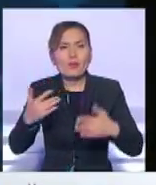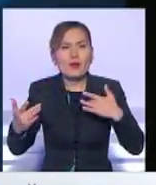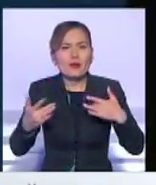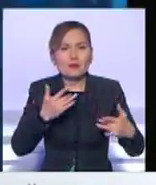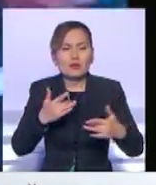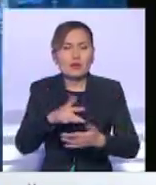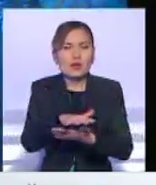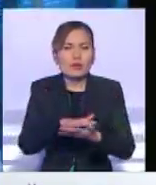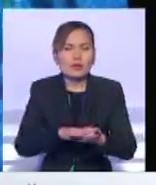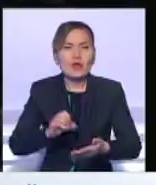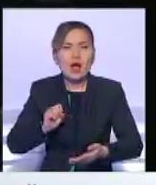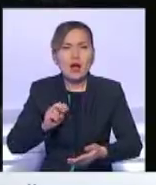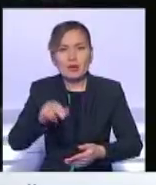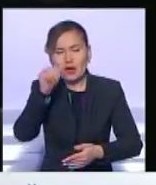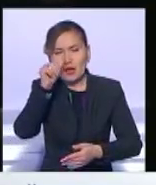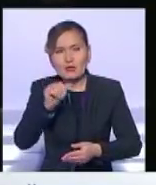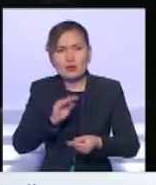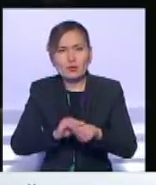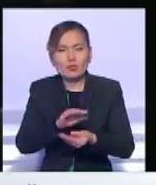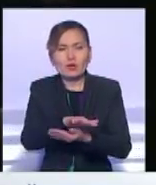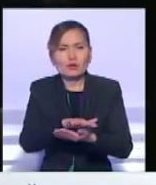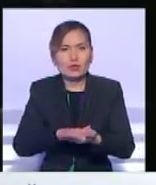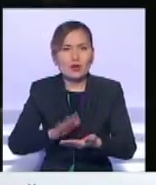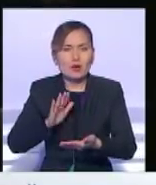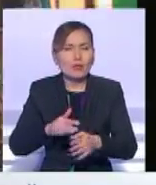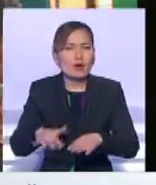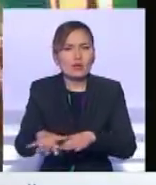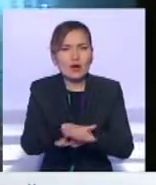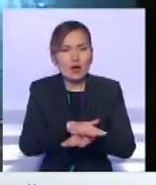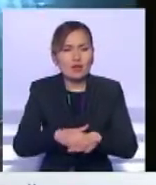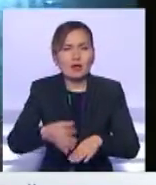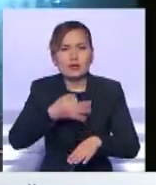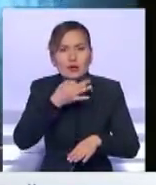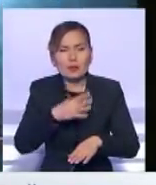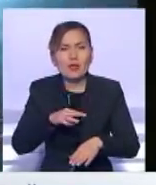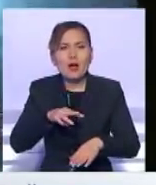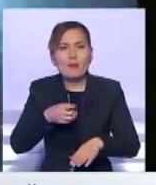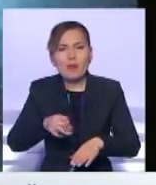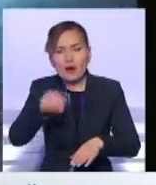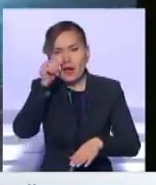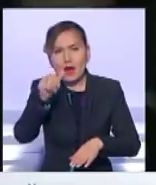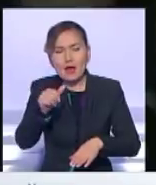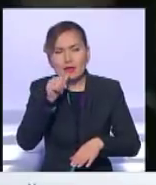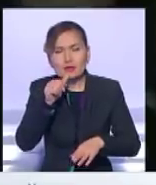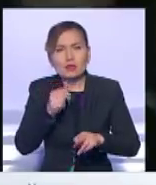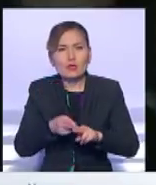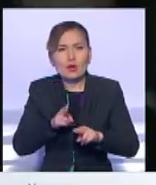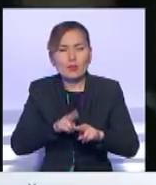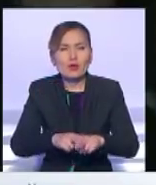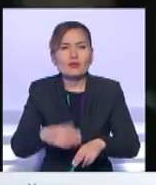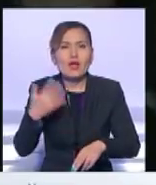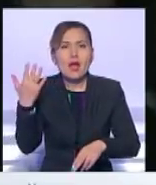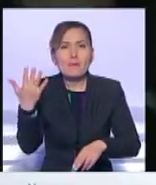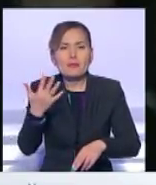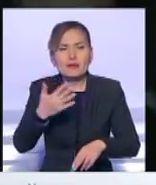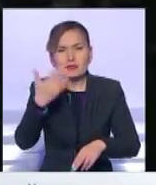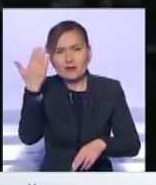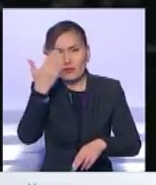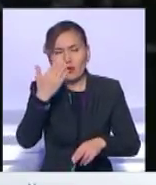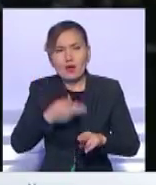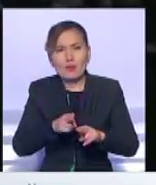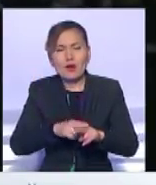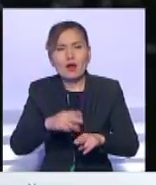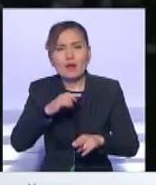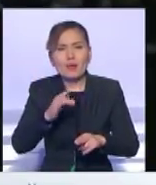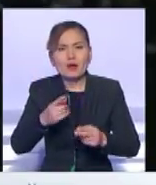сәуірде жалғасын таппақ. Бұл да көрермен қалауын айқындаса керек. Ал мамыр айында экшн жанрындағы 5 сериалы телехикая түрінде